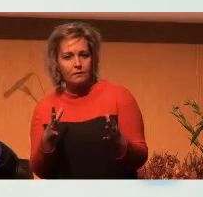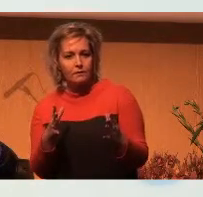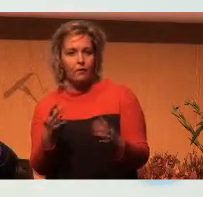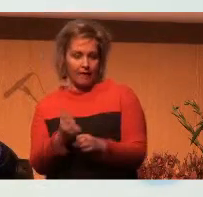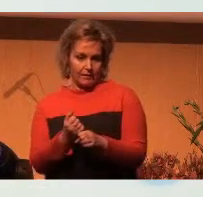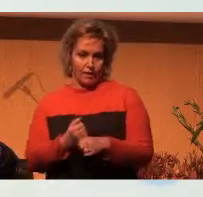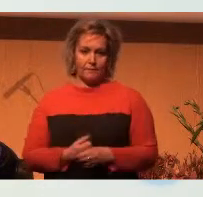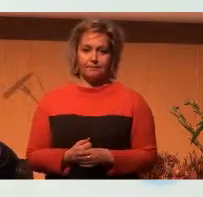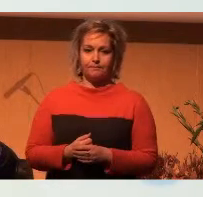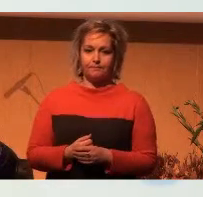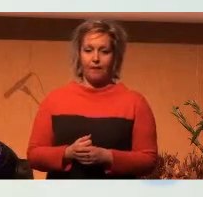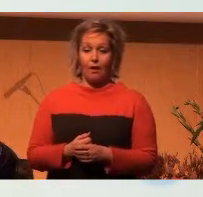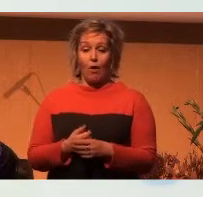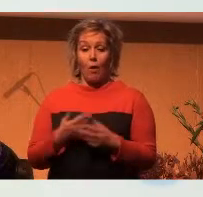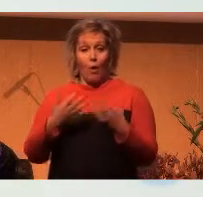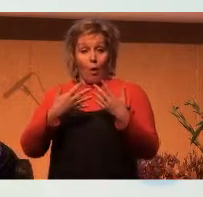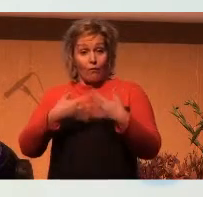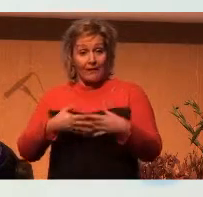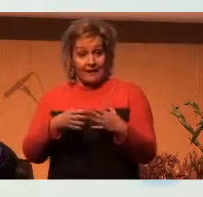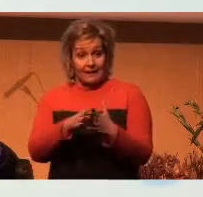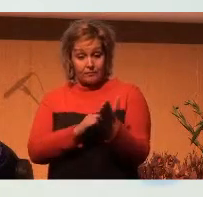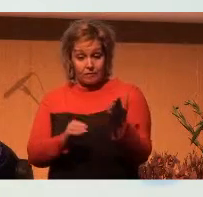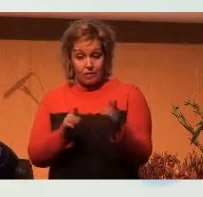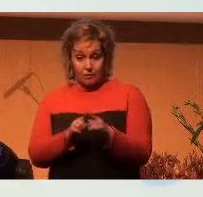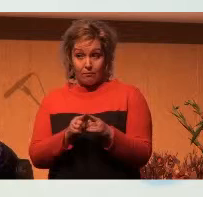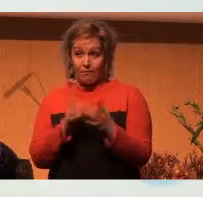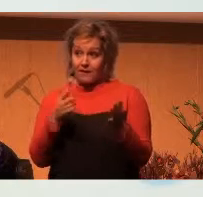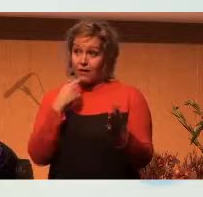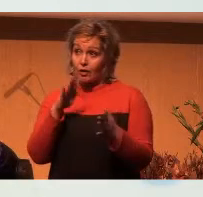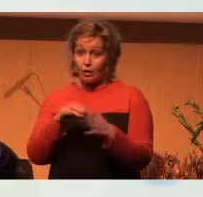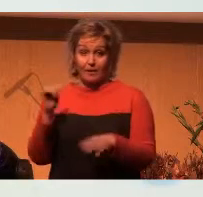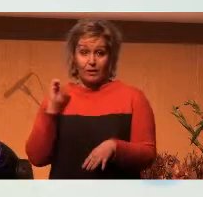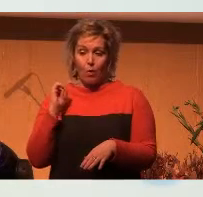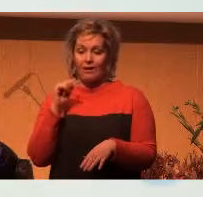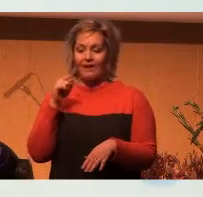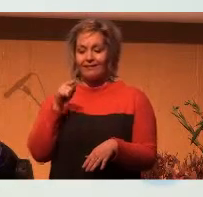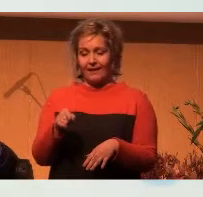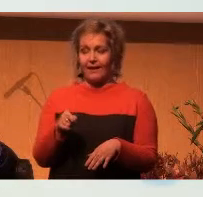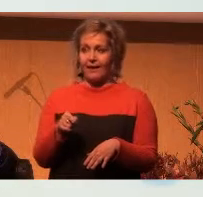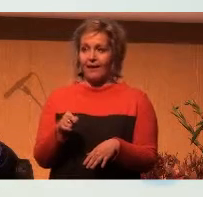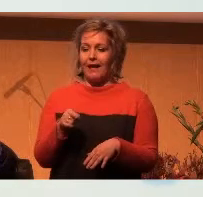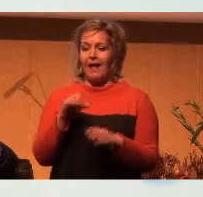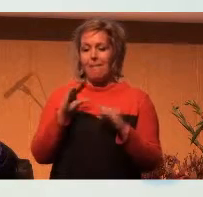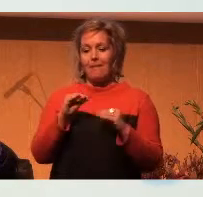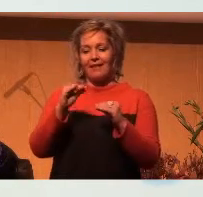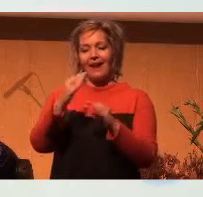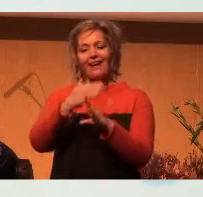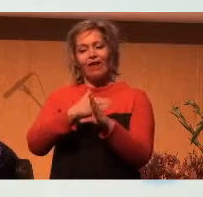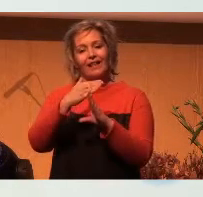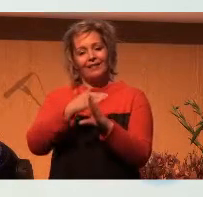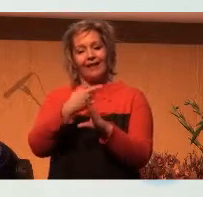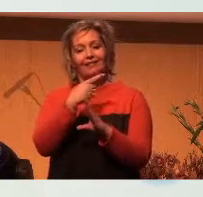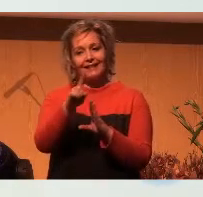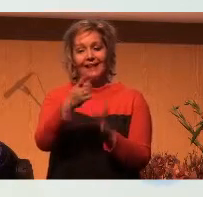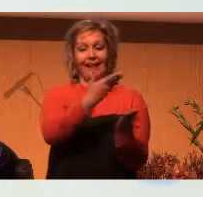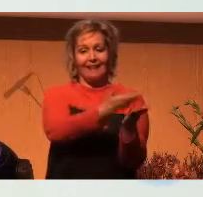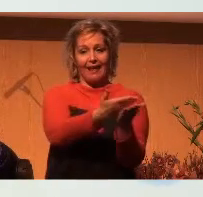likeverdighet. Og virkningen, som flere var inne på i går også, det er jo da bedre kvalitet i